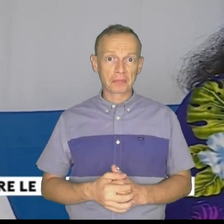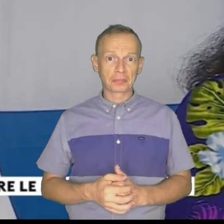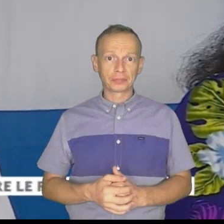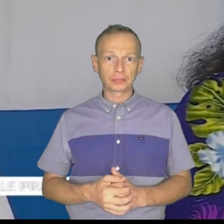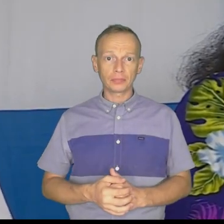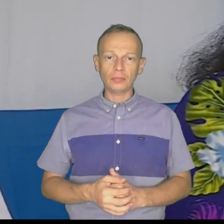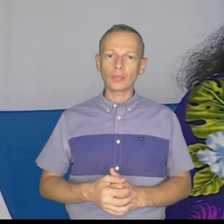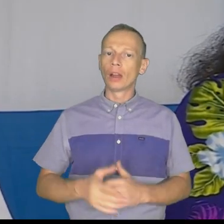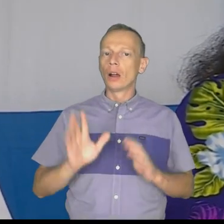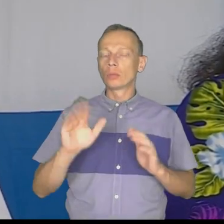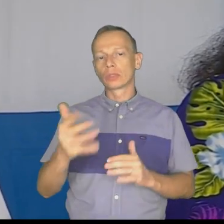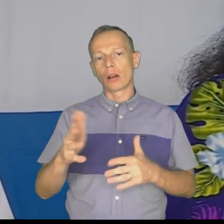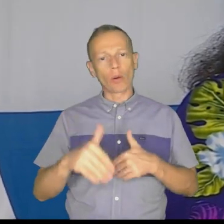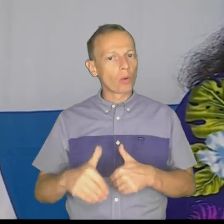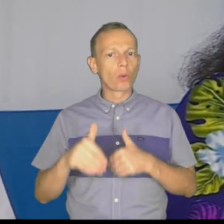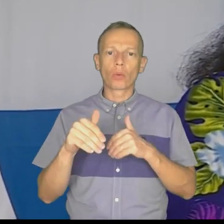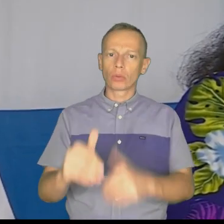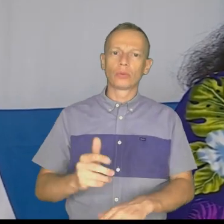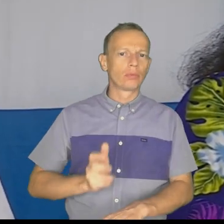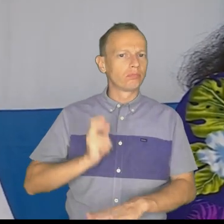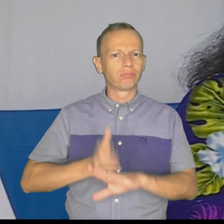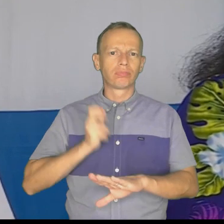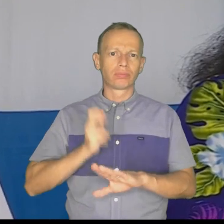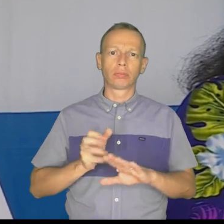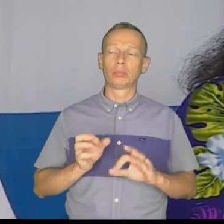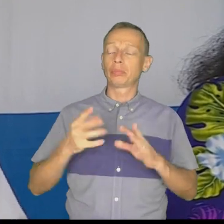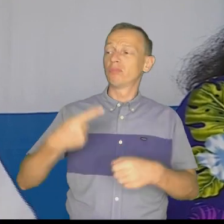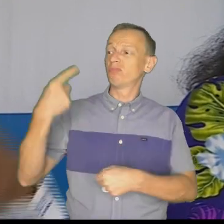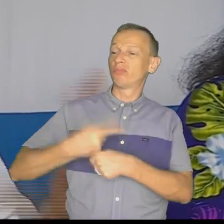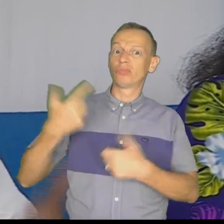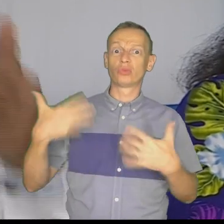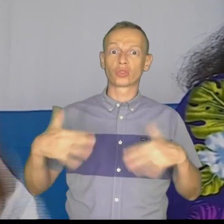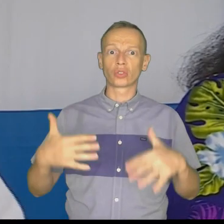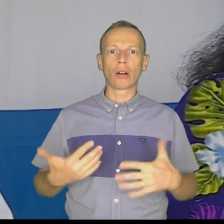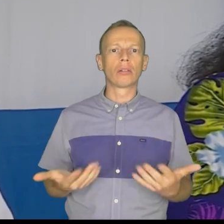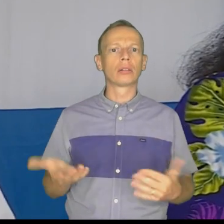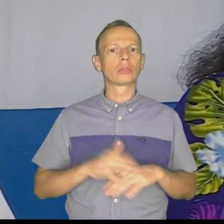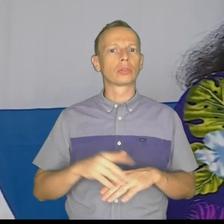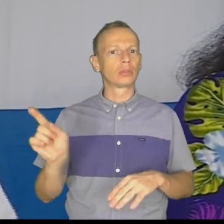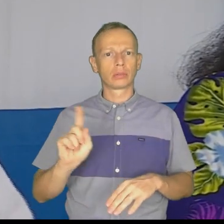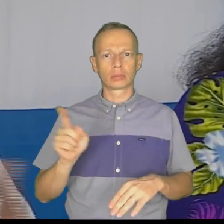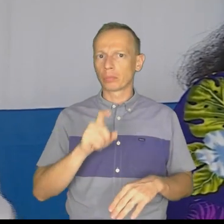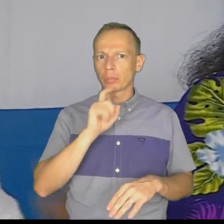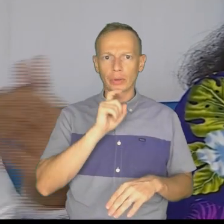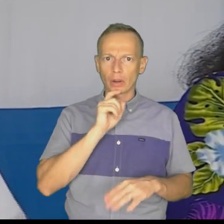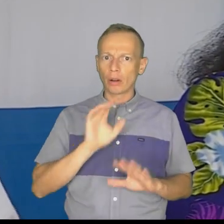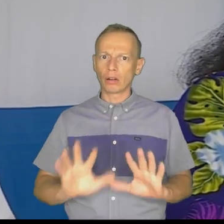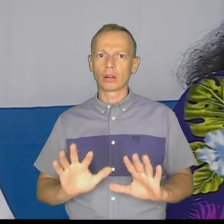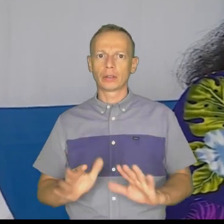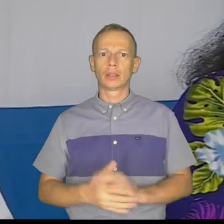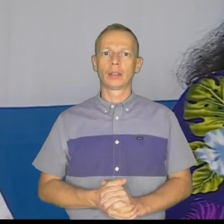Non? On continue, on maintient que non, comme si j'étais condamné. Je ne suis pas